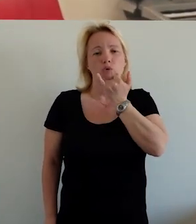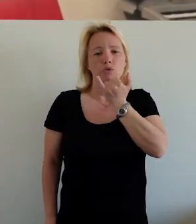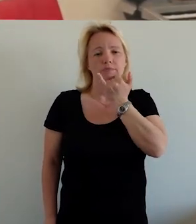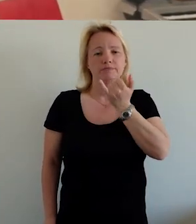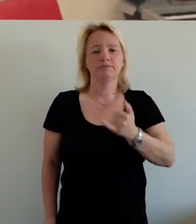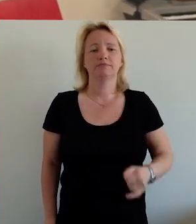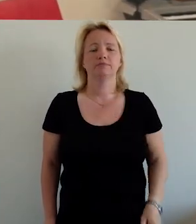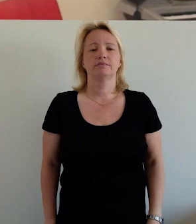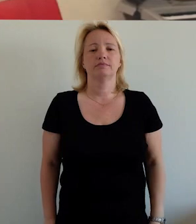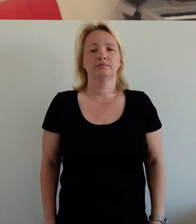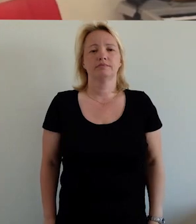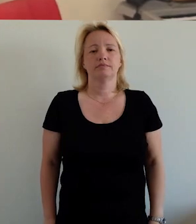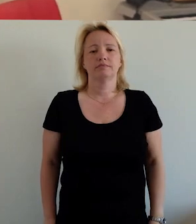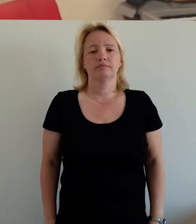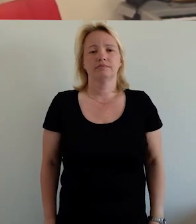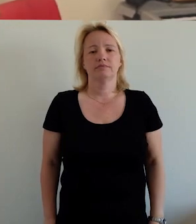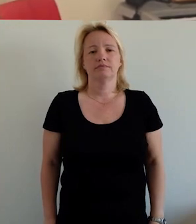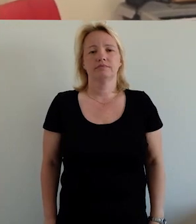červenou řepu